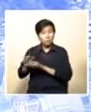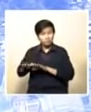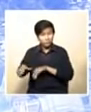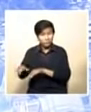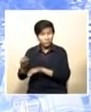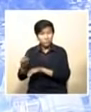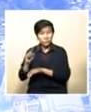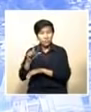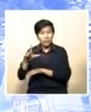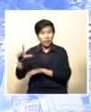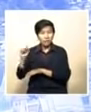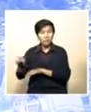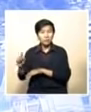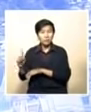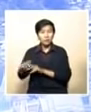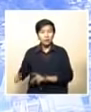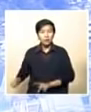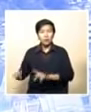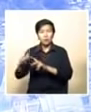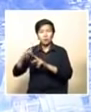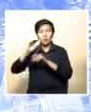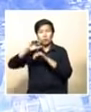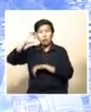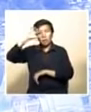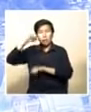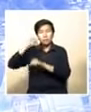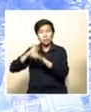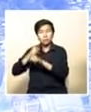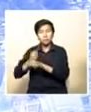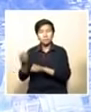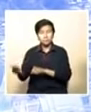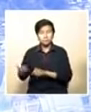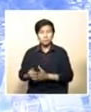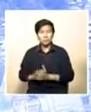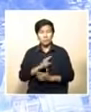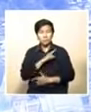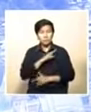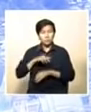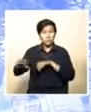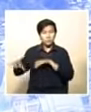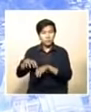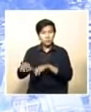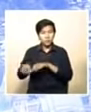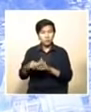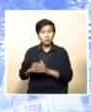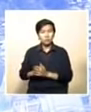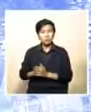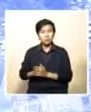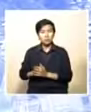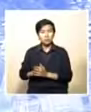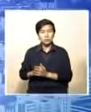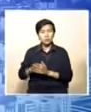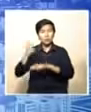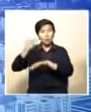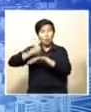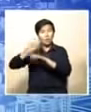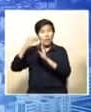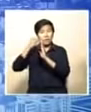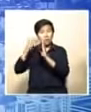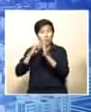าดไทย1ล้านชิ้นจะให้แก่บุคคลซึ่งไม่ใช่แพทย์แต่